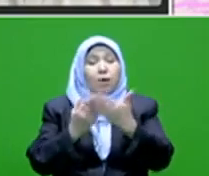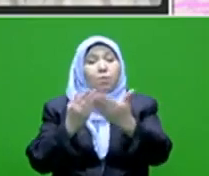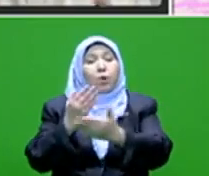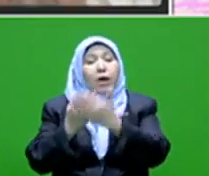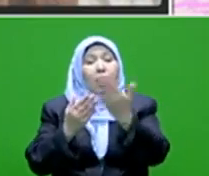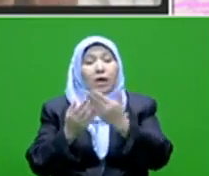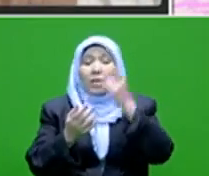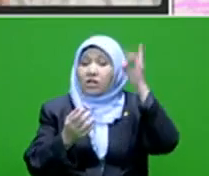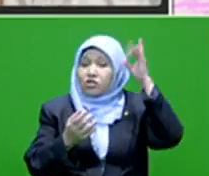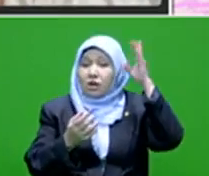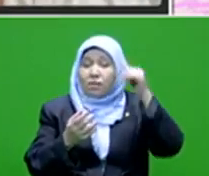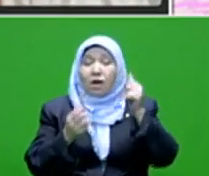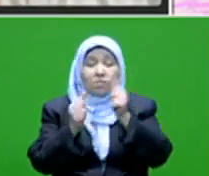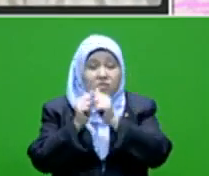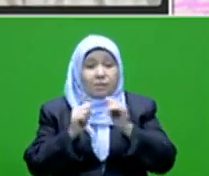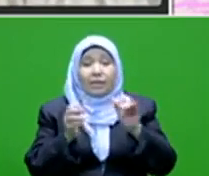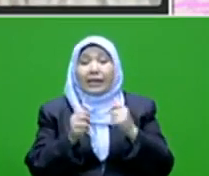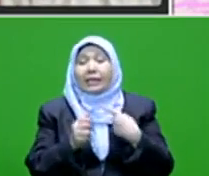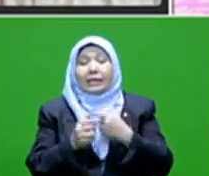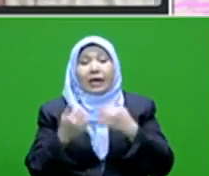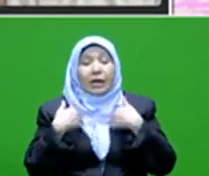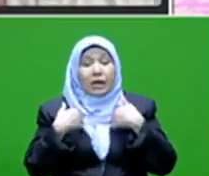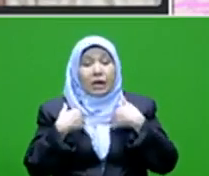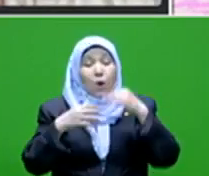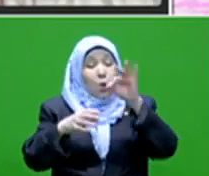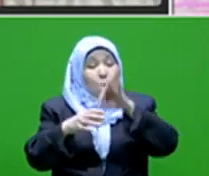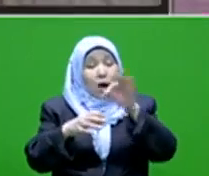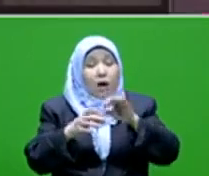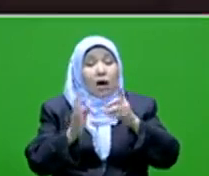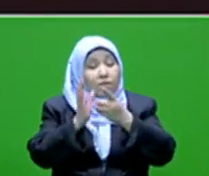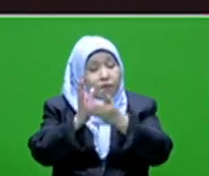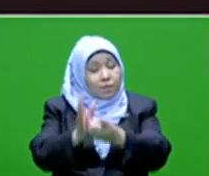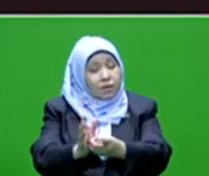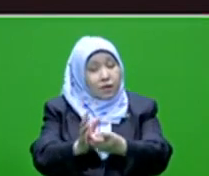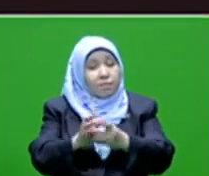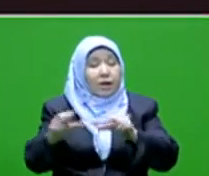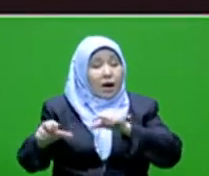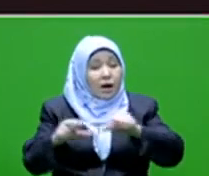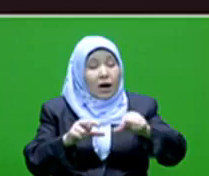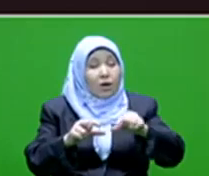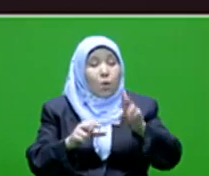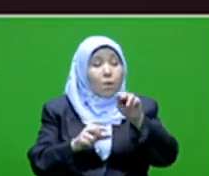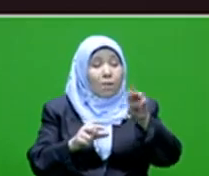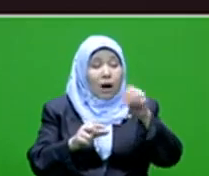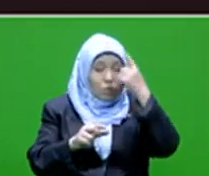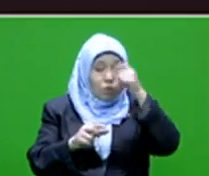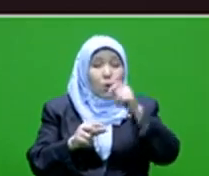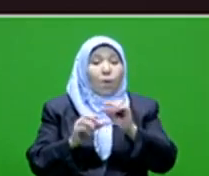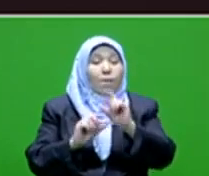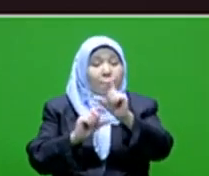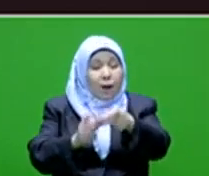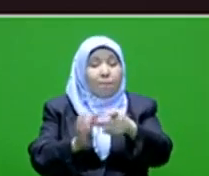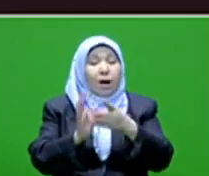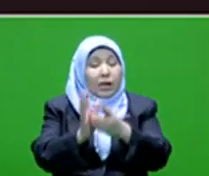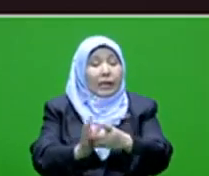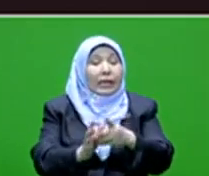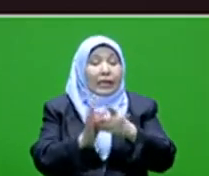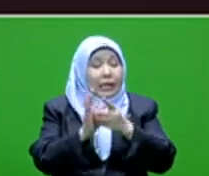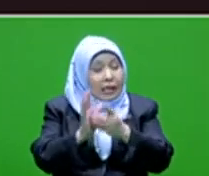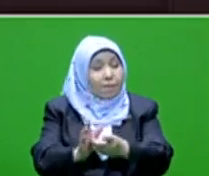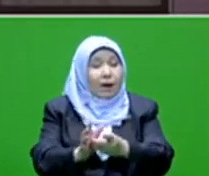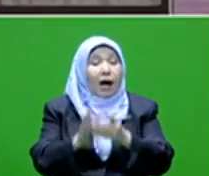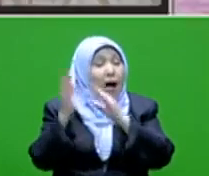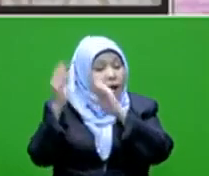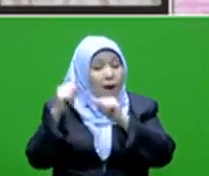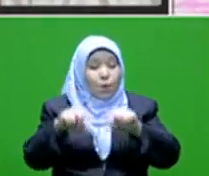insya-Allah. Dan bersama dengan itu, seperti biasa kita ada wakaf, tabung gerakan ummah untuk sama-sama kita menyumbang, menginfak, moga-moga